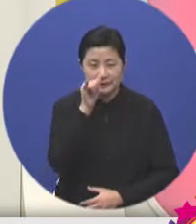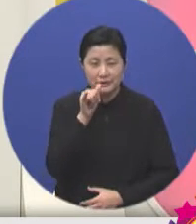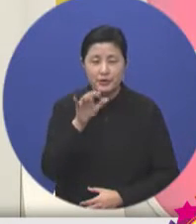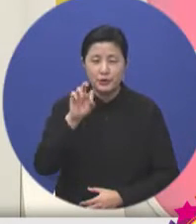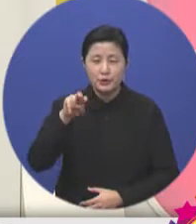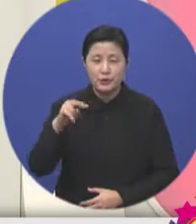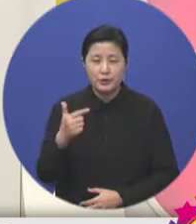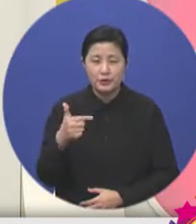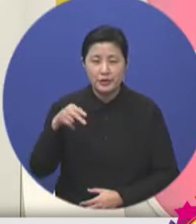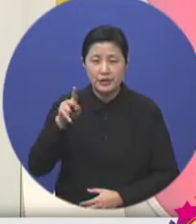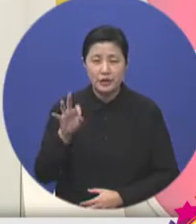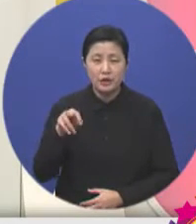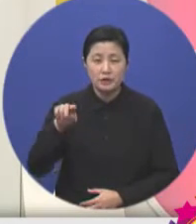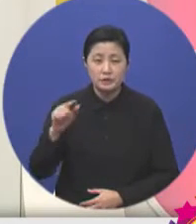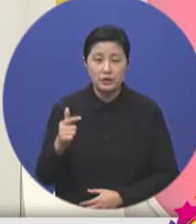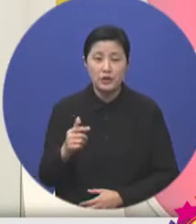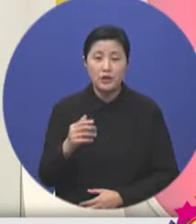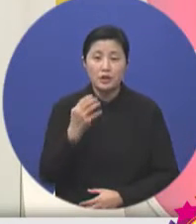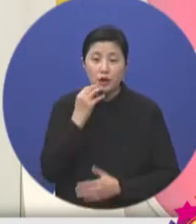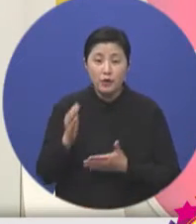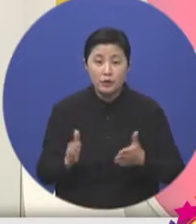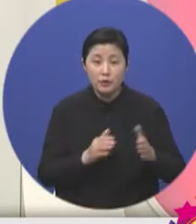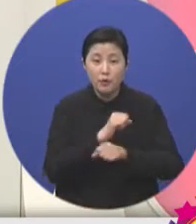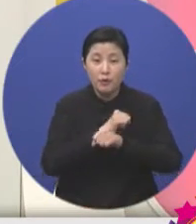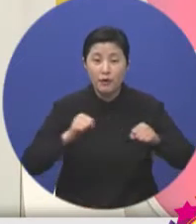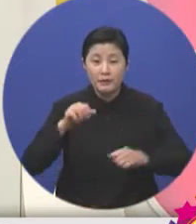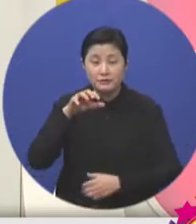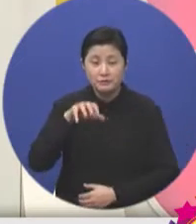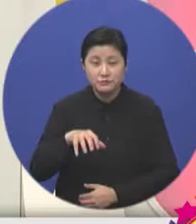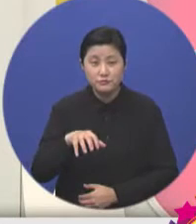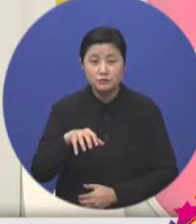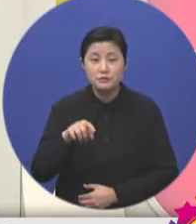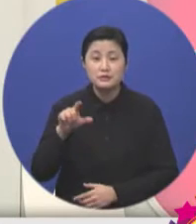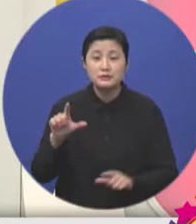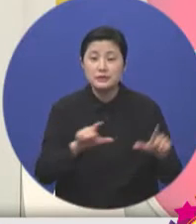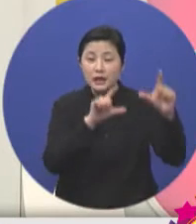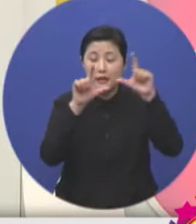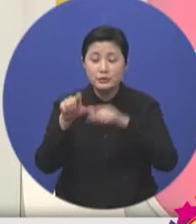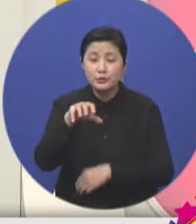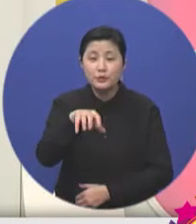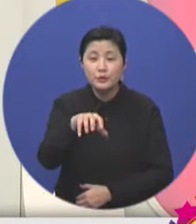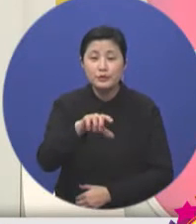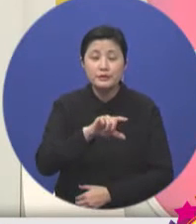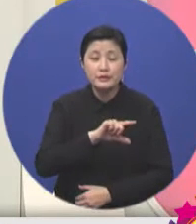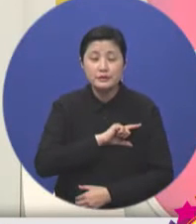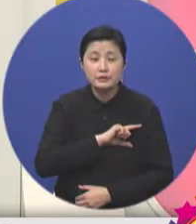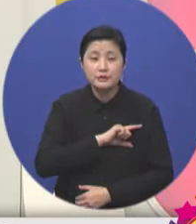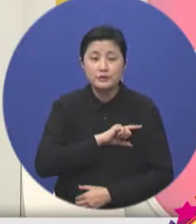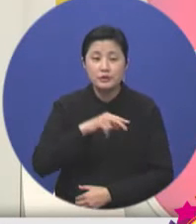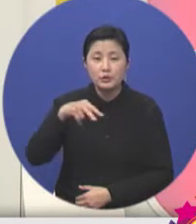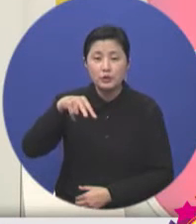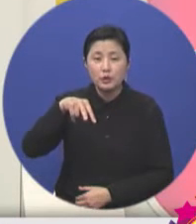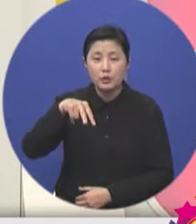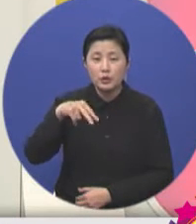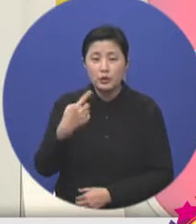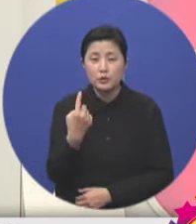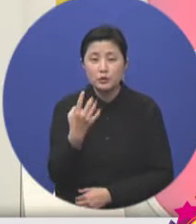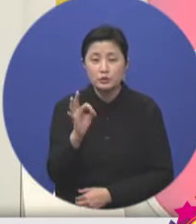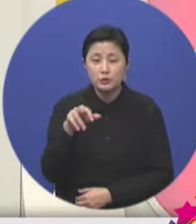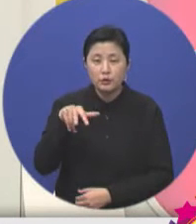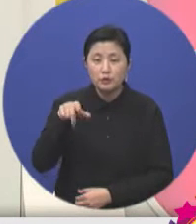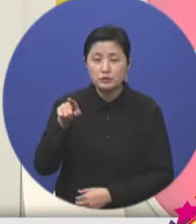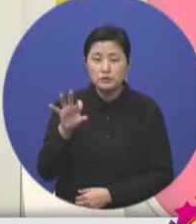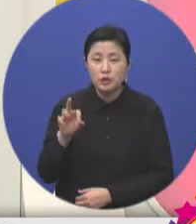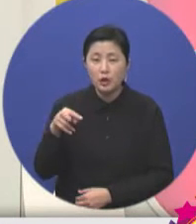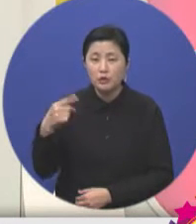나 윤경선 씨. 경기도 광주요? 예, 예. 광주 무슨 동에 사세요? 저요, 송정동이요.